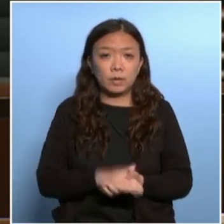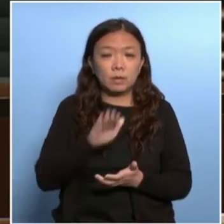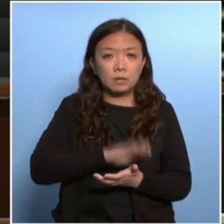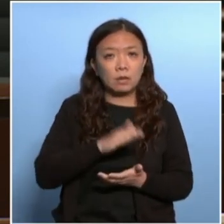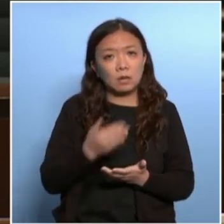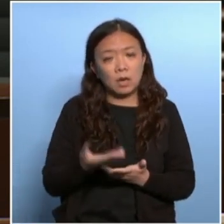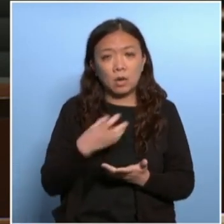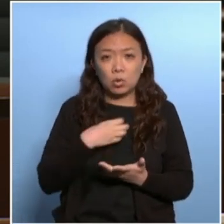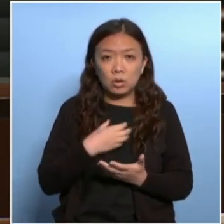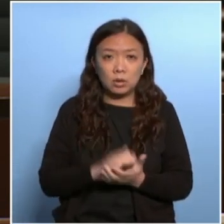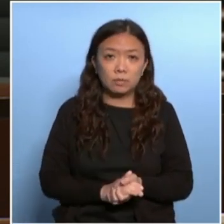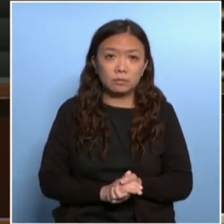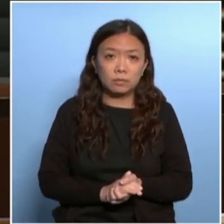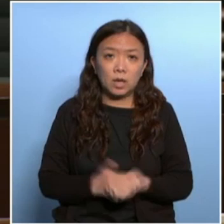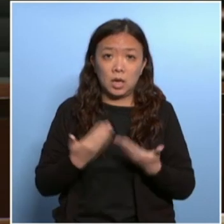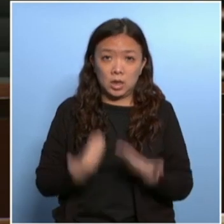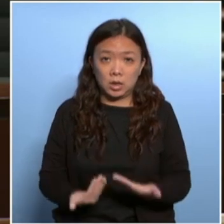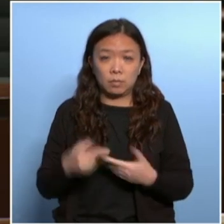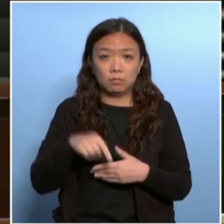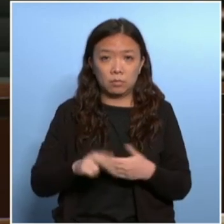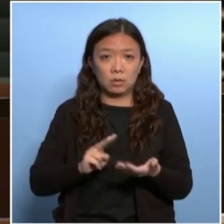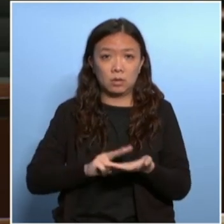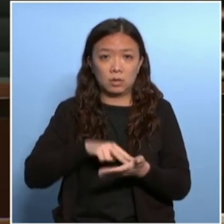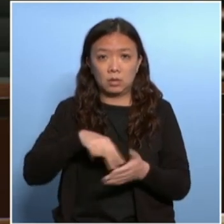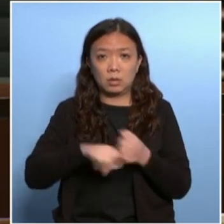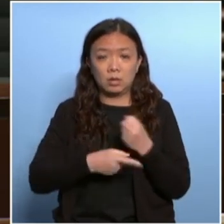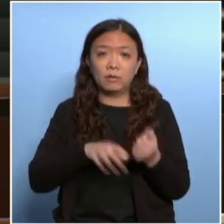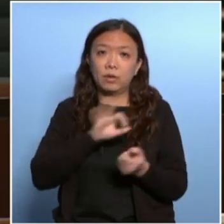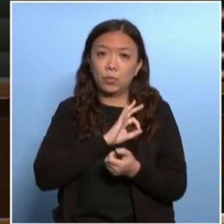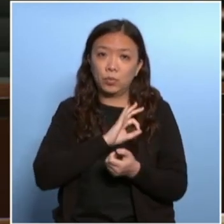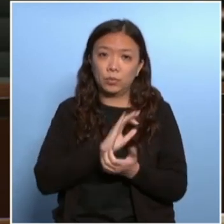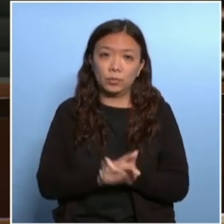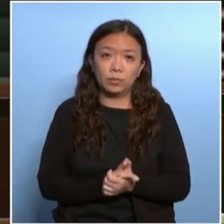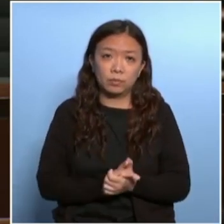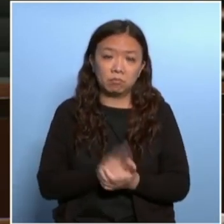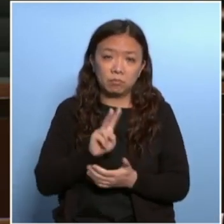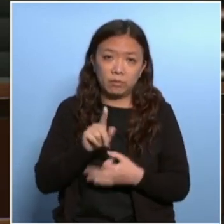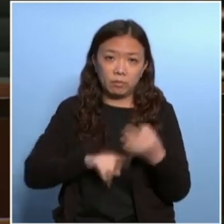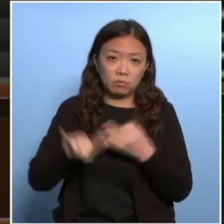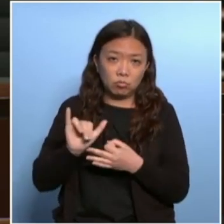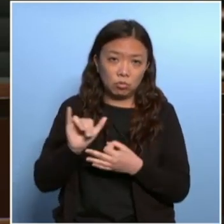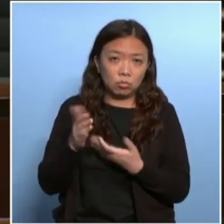覺得這樣，今時今日在我們的立法會，我看回容議